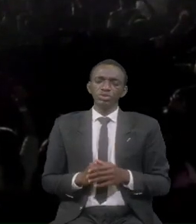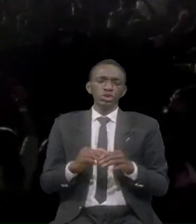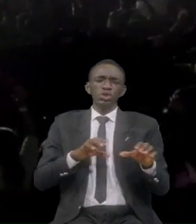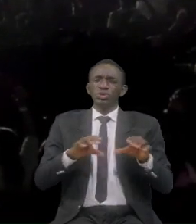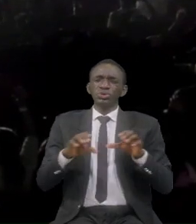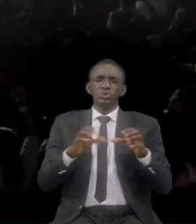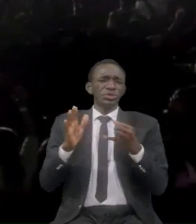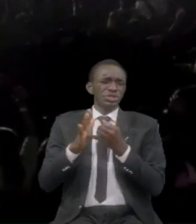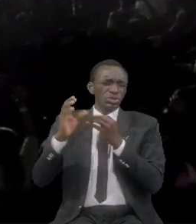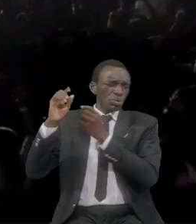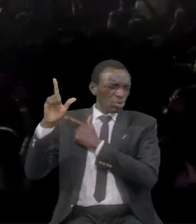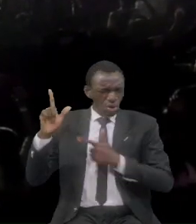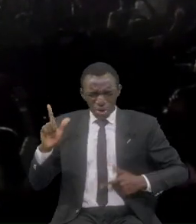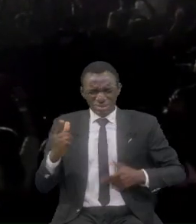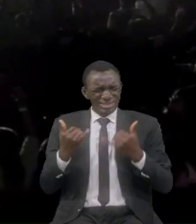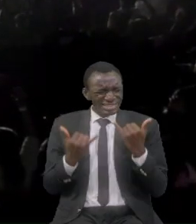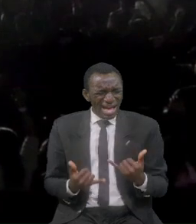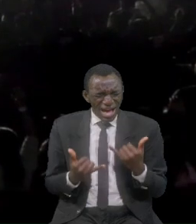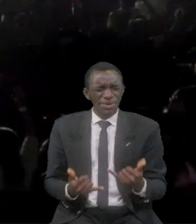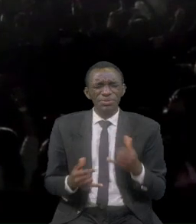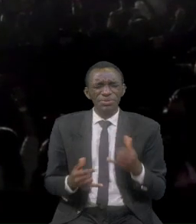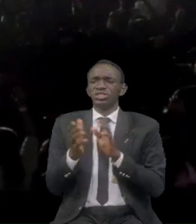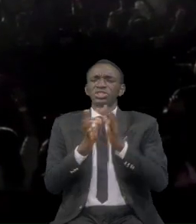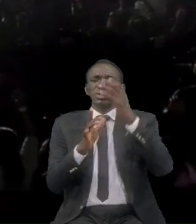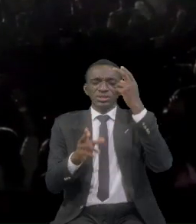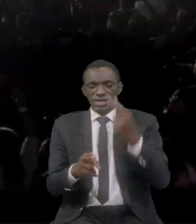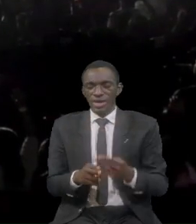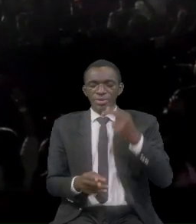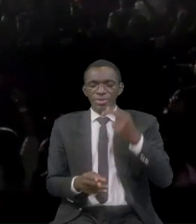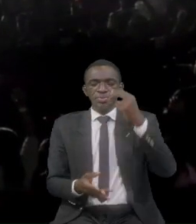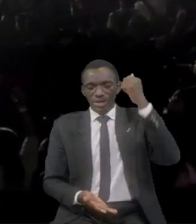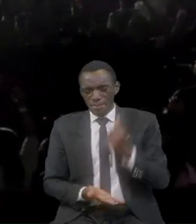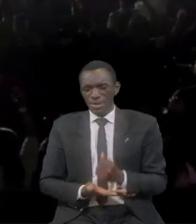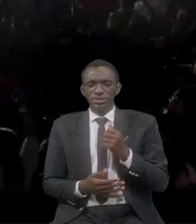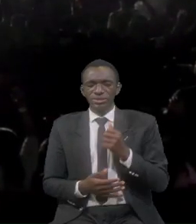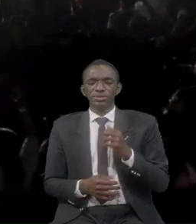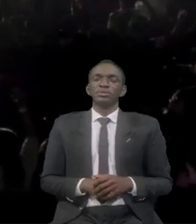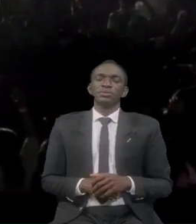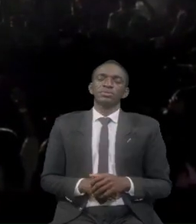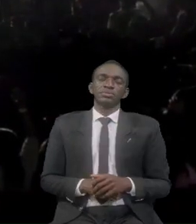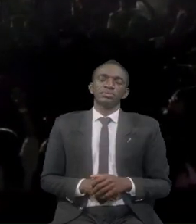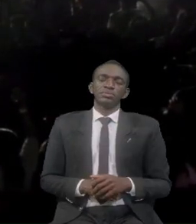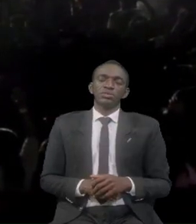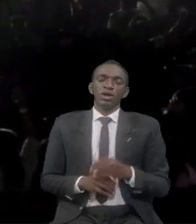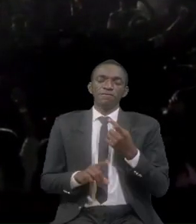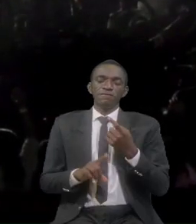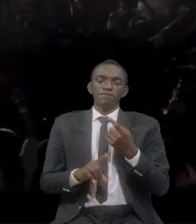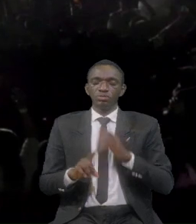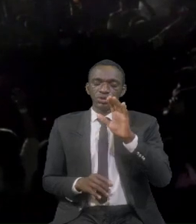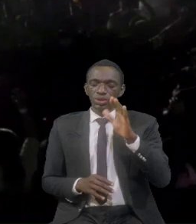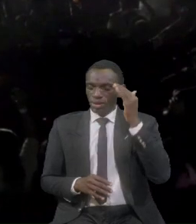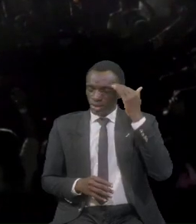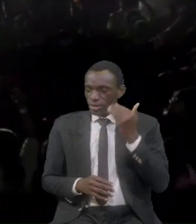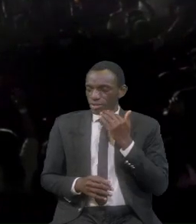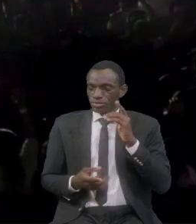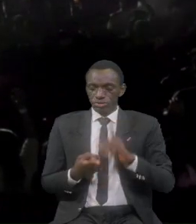now in Jesus' name. May tabo karong gabi sa pangalan ni Jesus. From the top of your head to the tip of your toe.